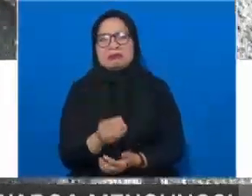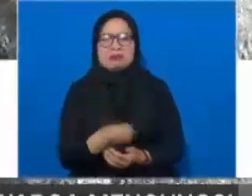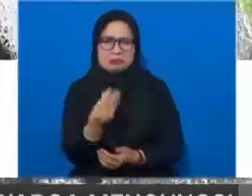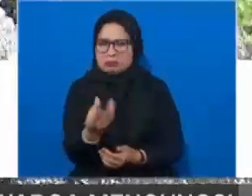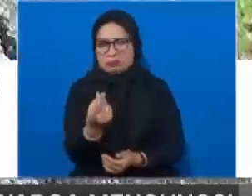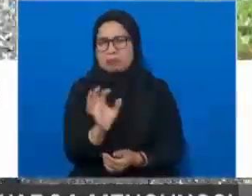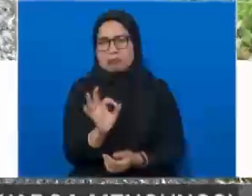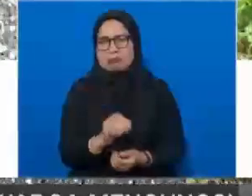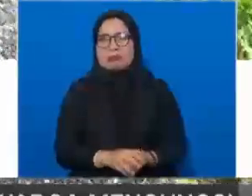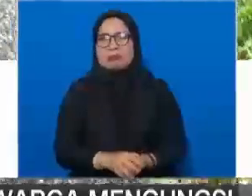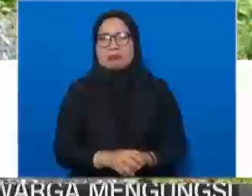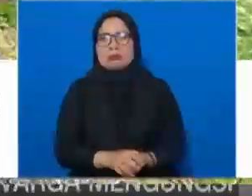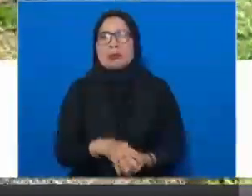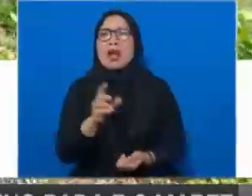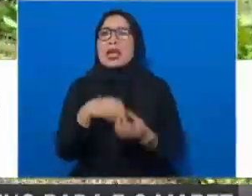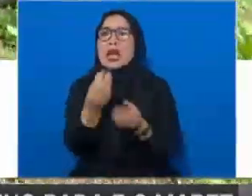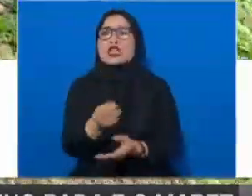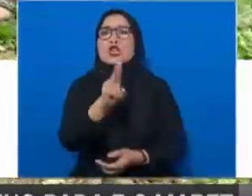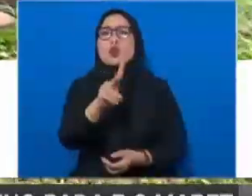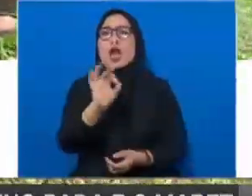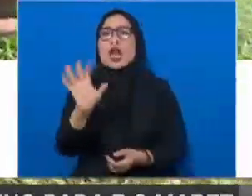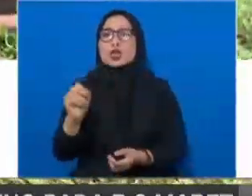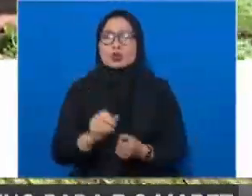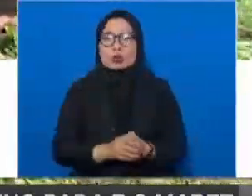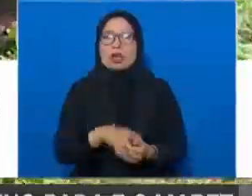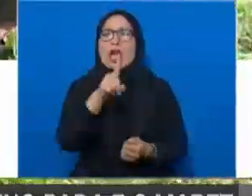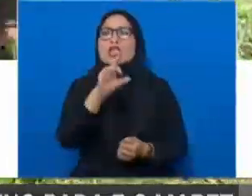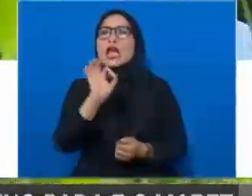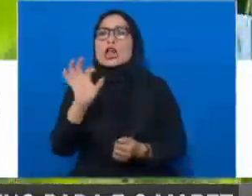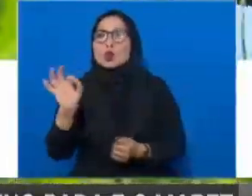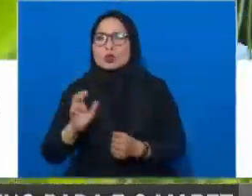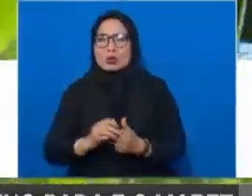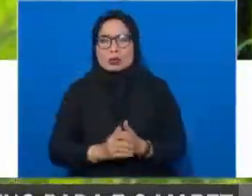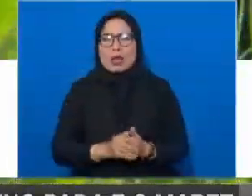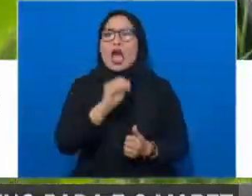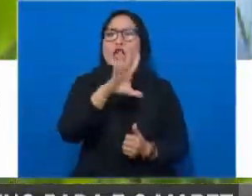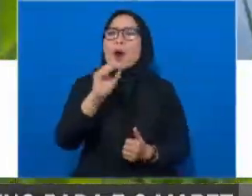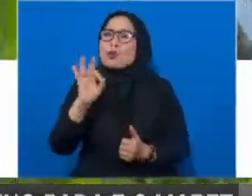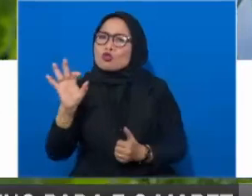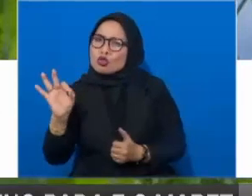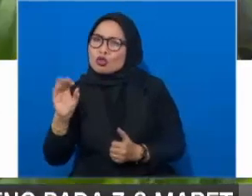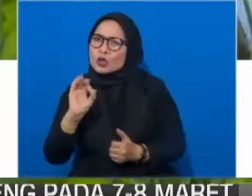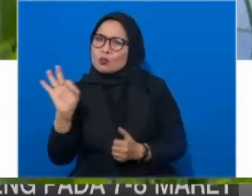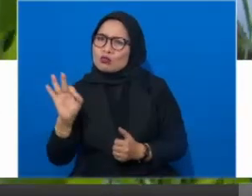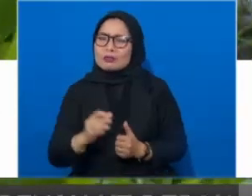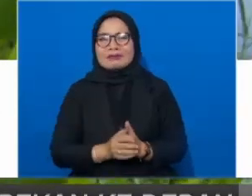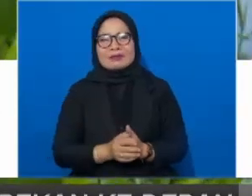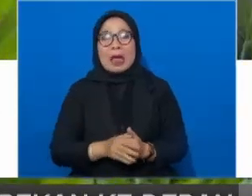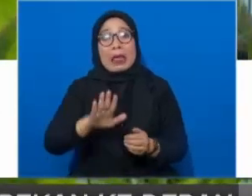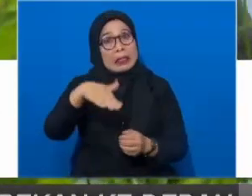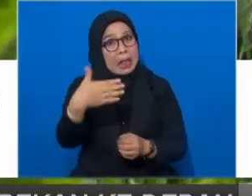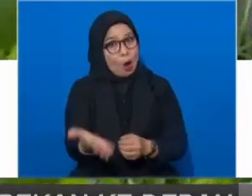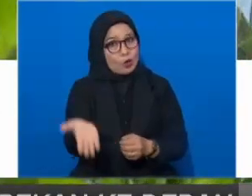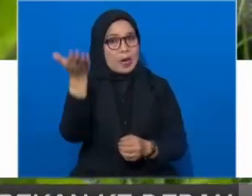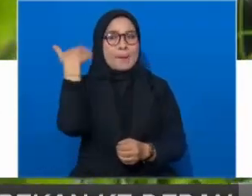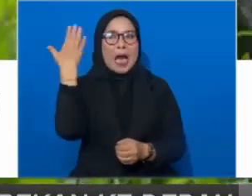Ya kadang-kadang ada yang 200, cepek, goban. Tahun kemarin, dirasa